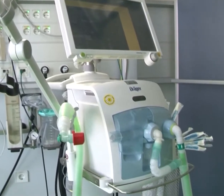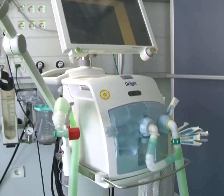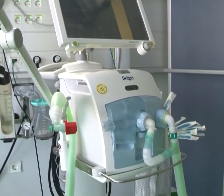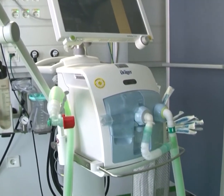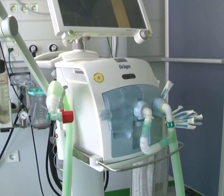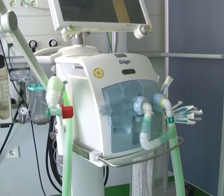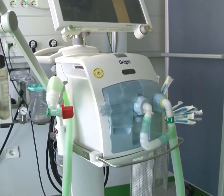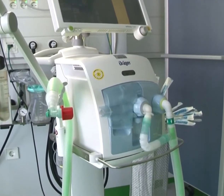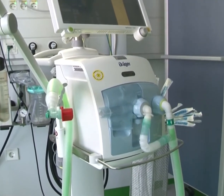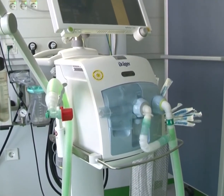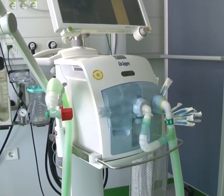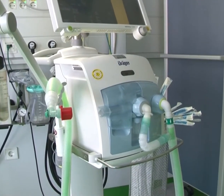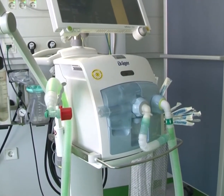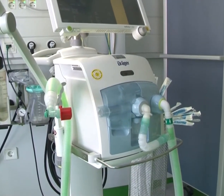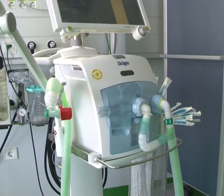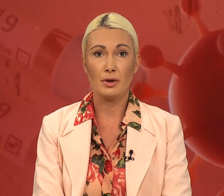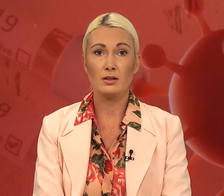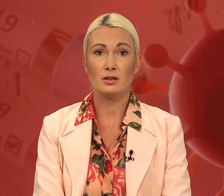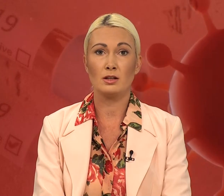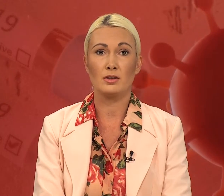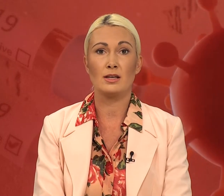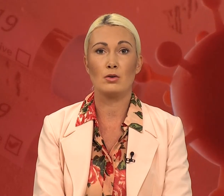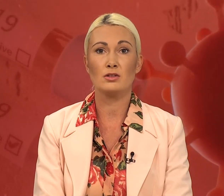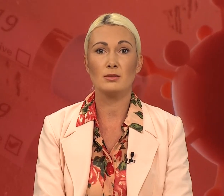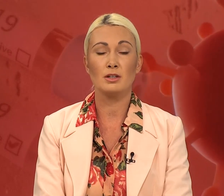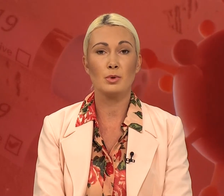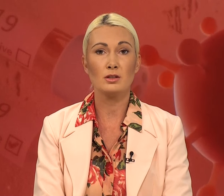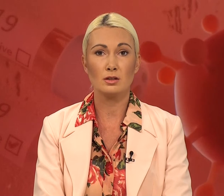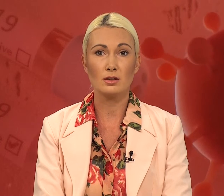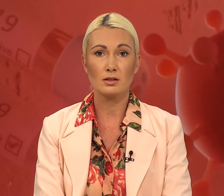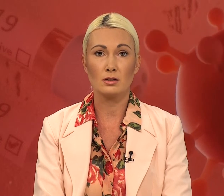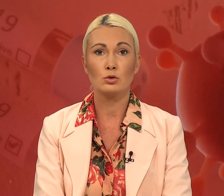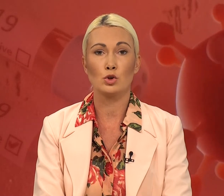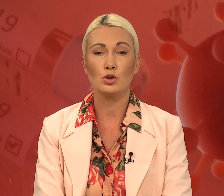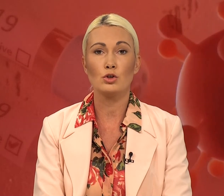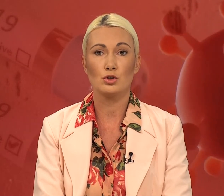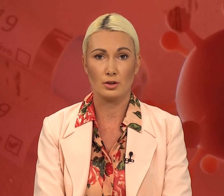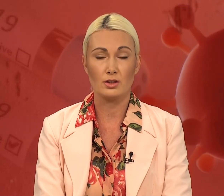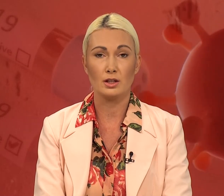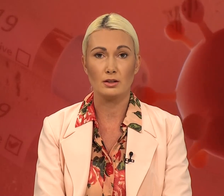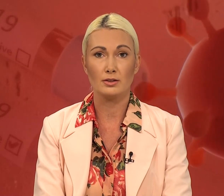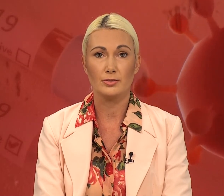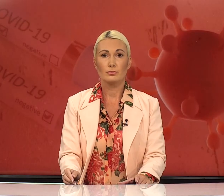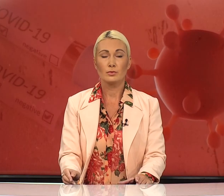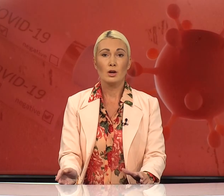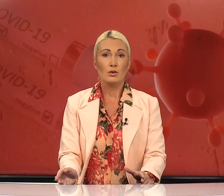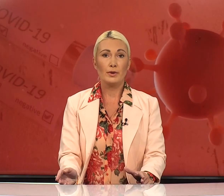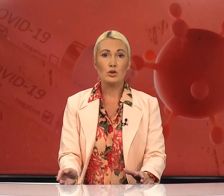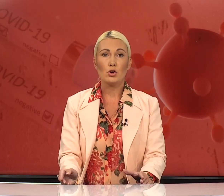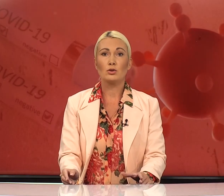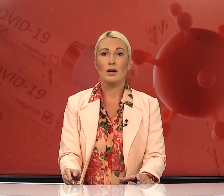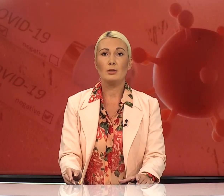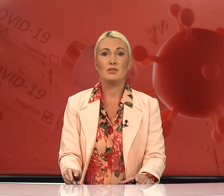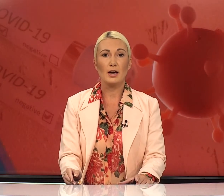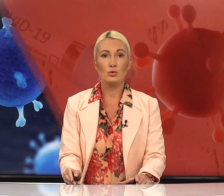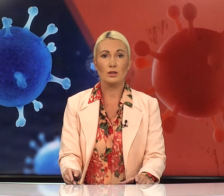Soboti. Največ potrjenih primerov, 51, je v starosti med 35 do 44 let. Več